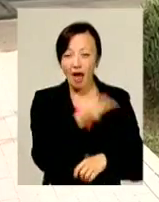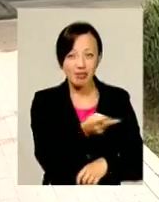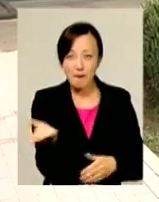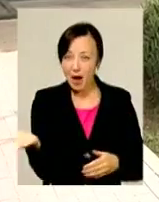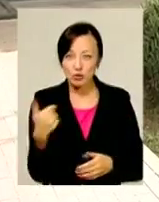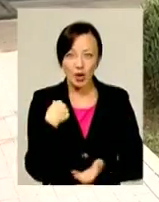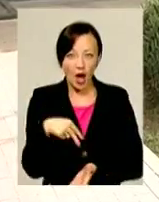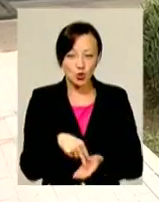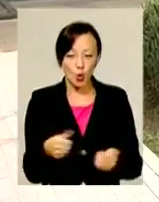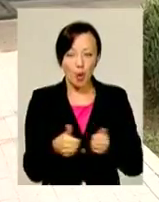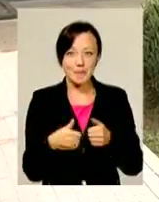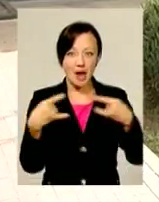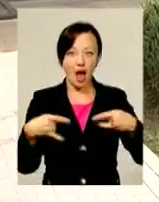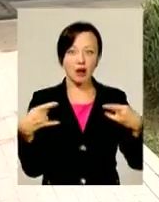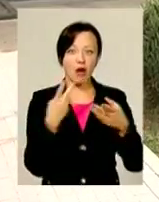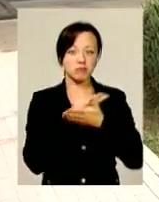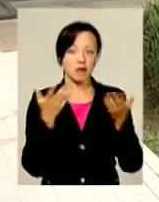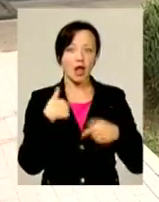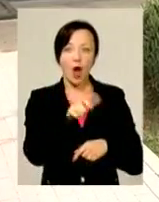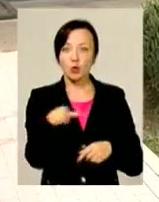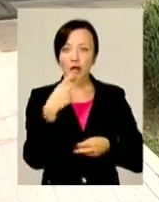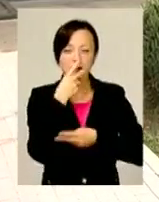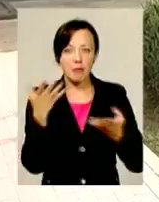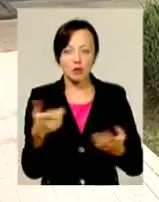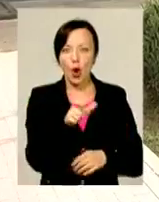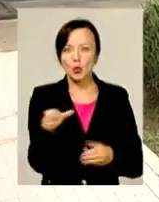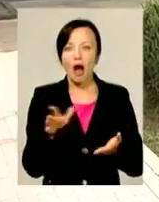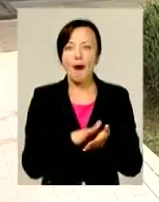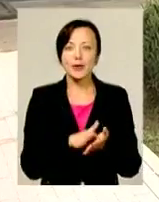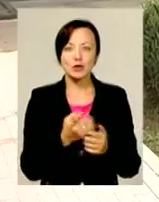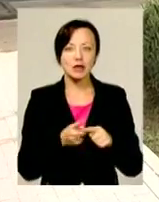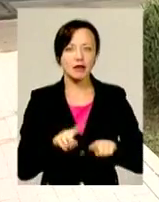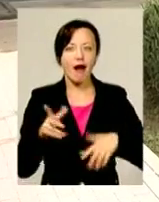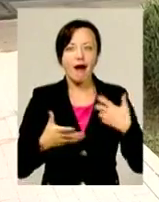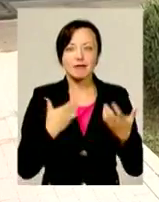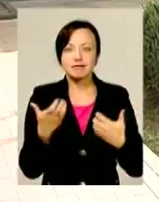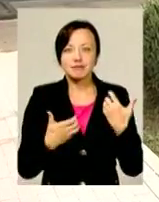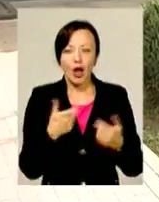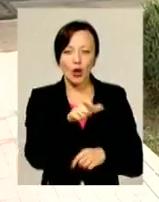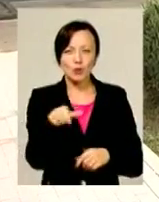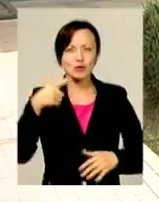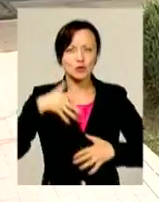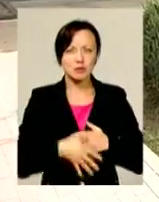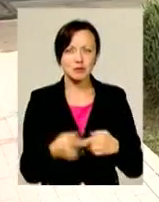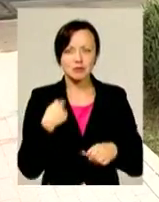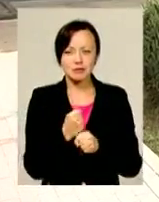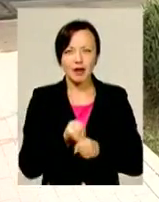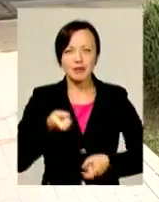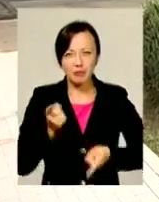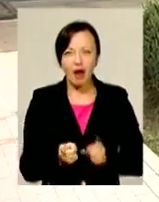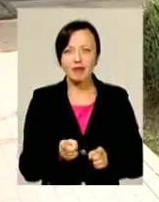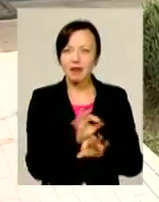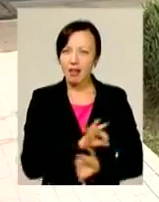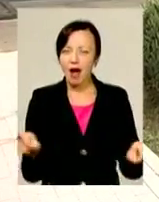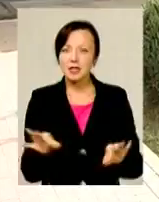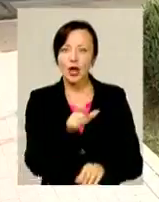що я стою біля екрану, який освітлюється, я людей не бачу. Люди аплодують, і це така ейфорія, в той момент розумієш, що там ми робимо справді щось класне.